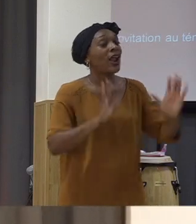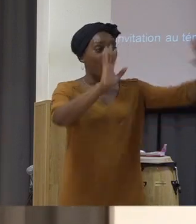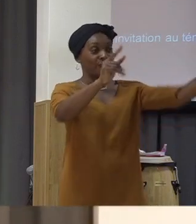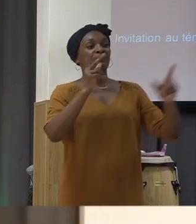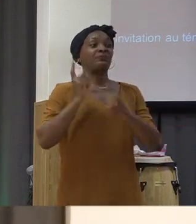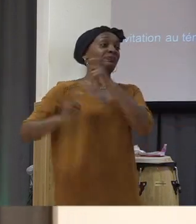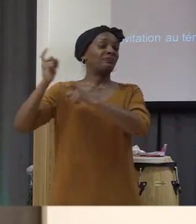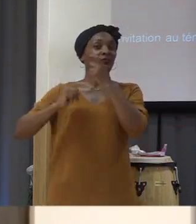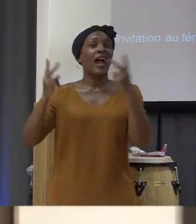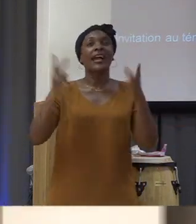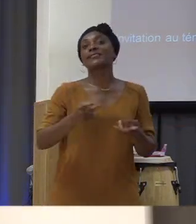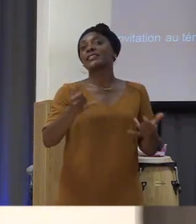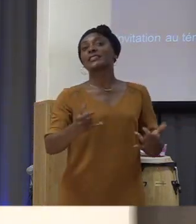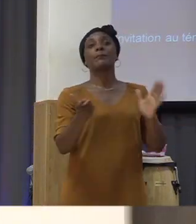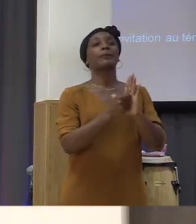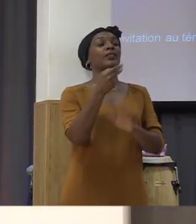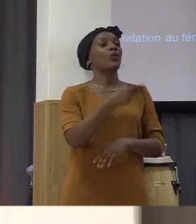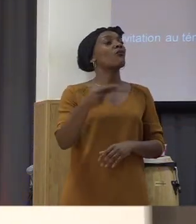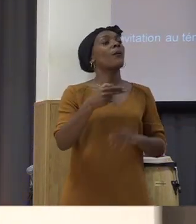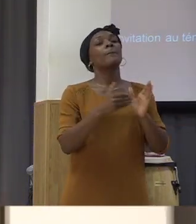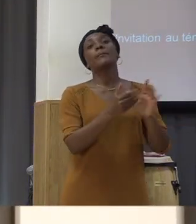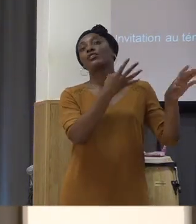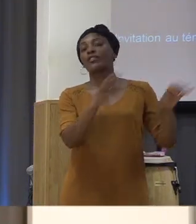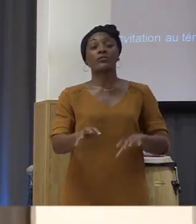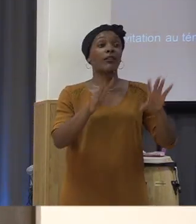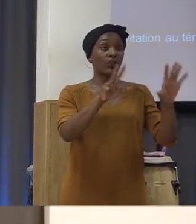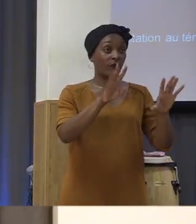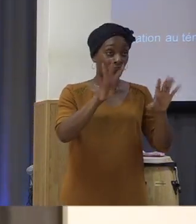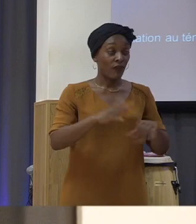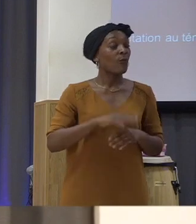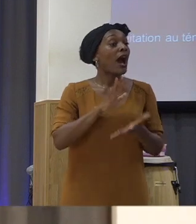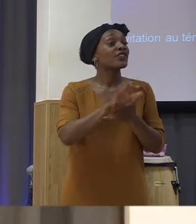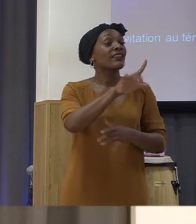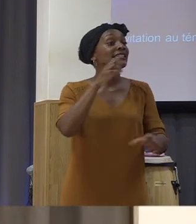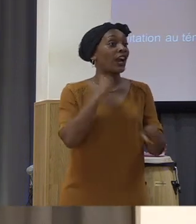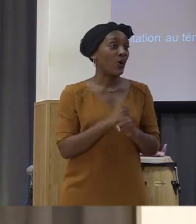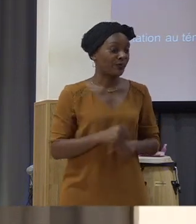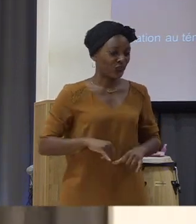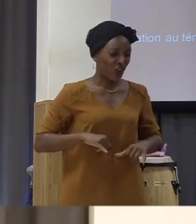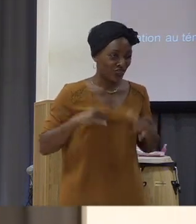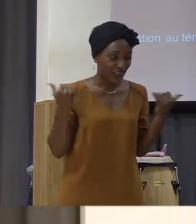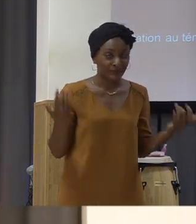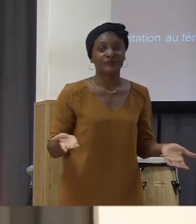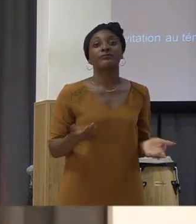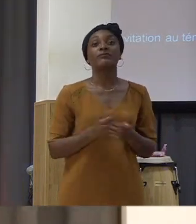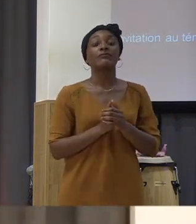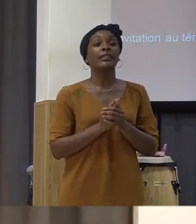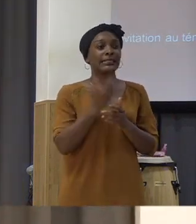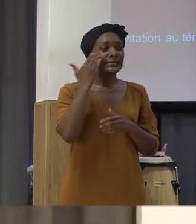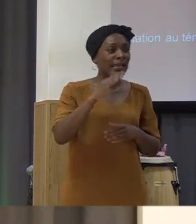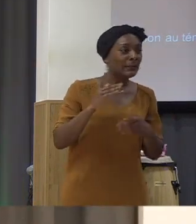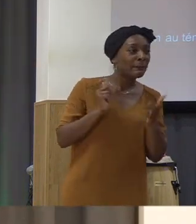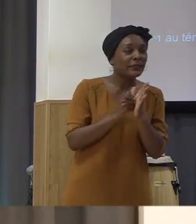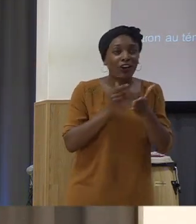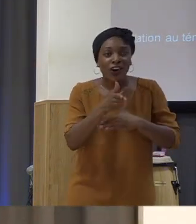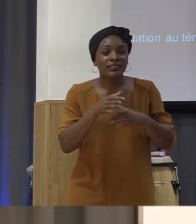arrivé en novembre 1989 dans cette salle pour la première fois. J'avais 25 ans. Alors vous savez, quand vous arrivez dans une église